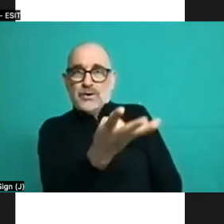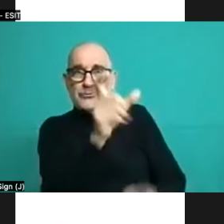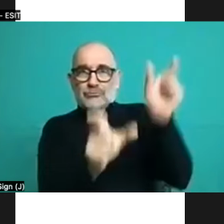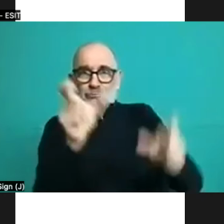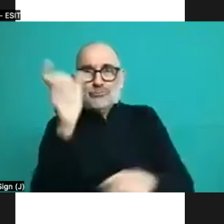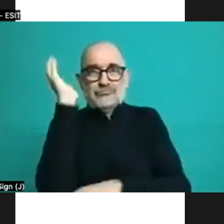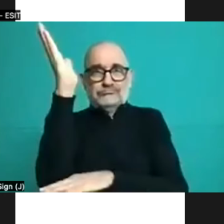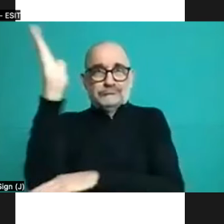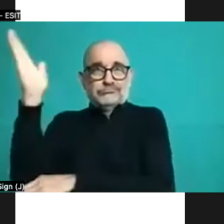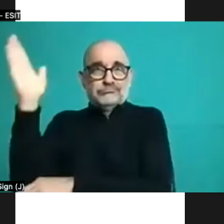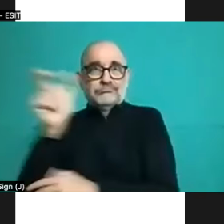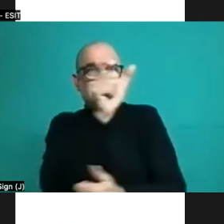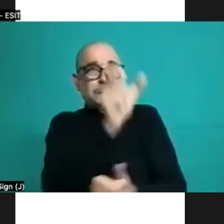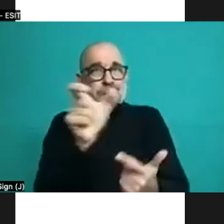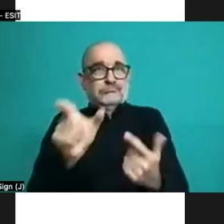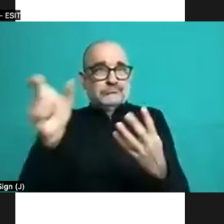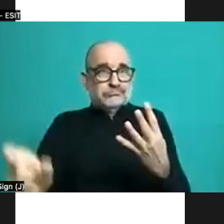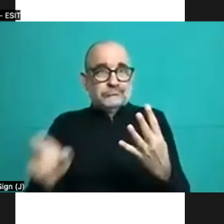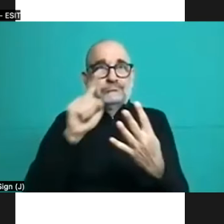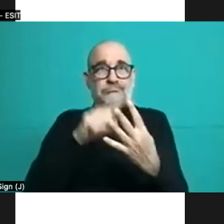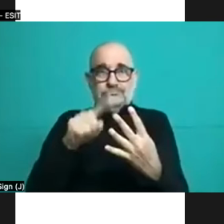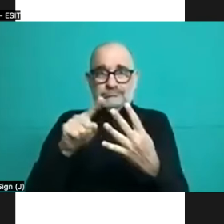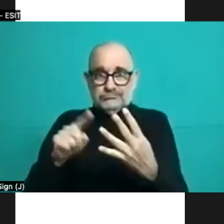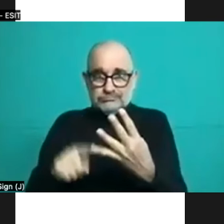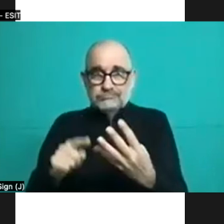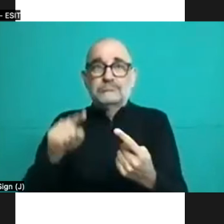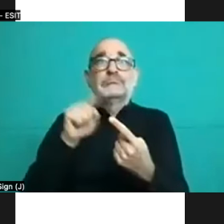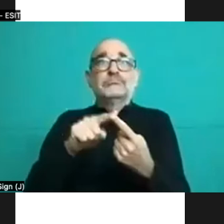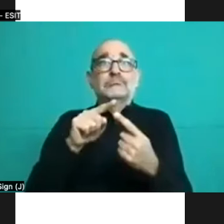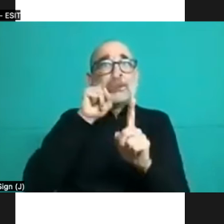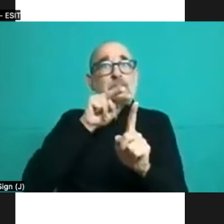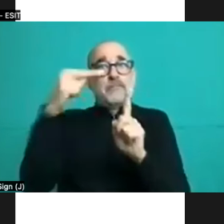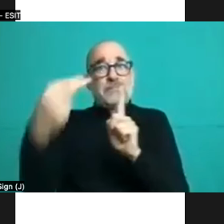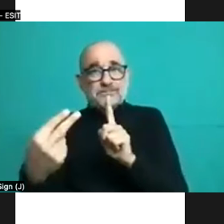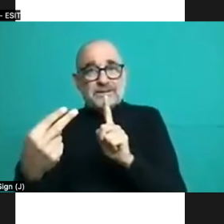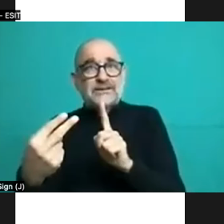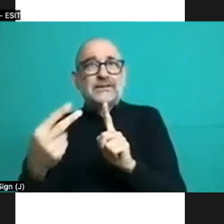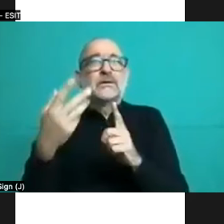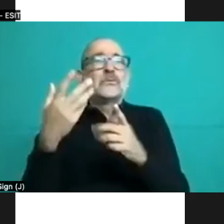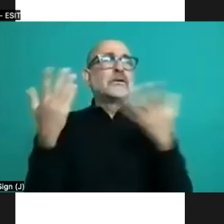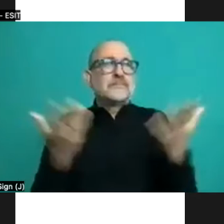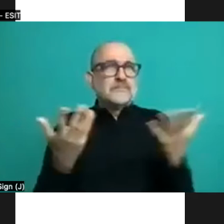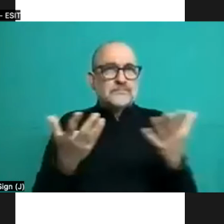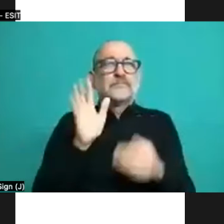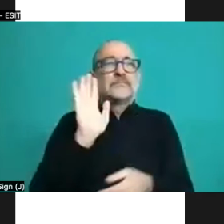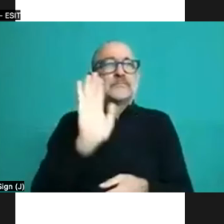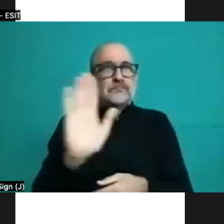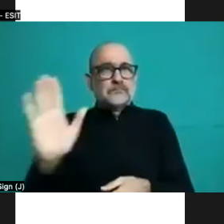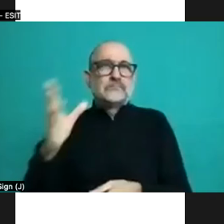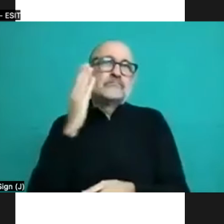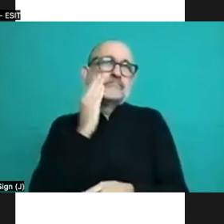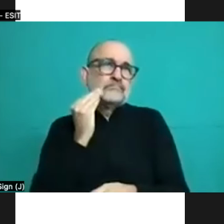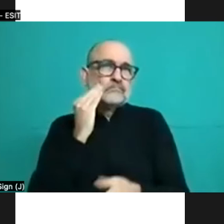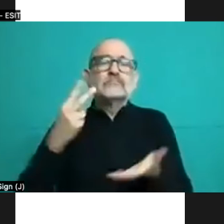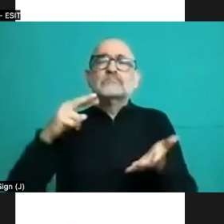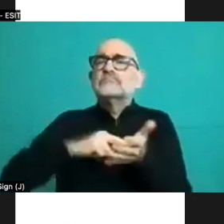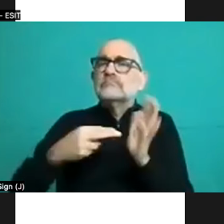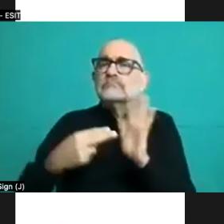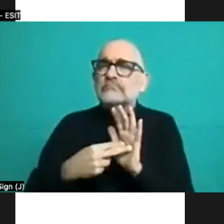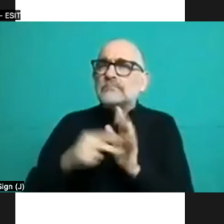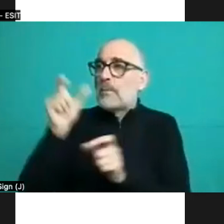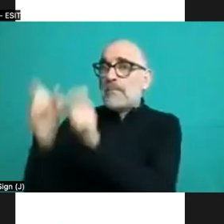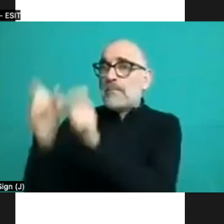La première question. Donc, d'après votre expérience, votre perspective, qu'est-ce que ça veut dire que